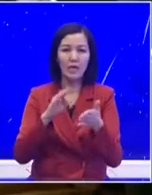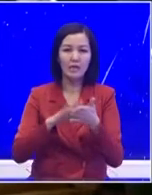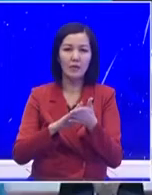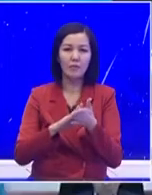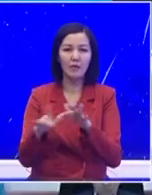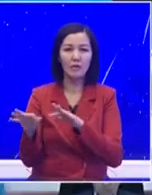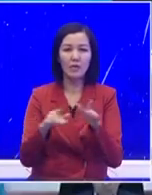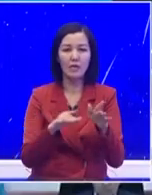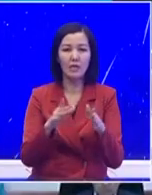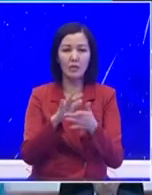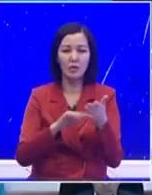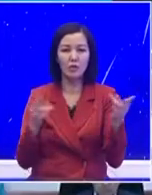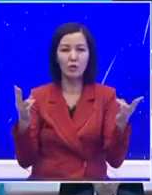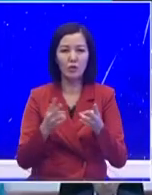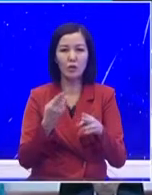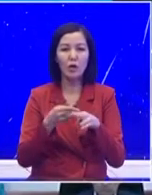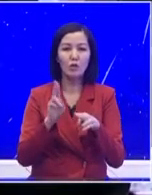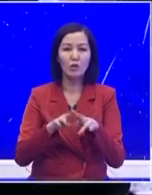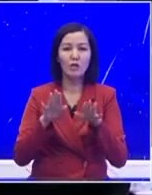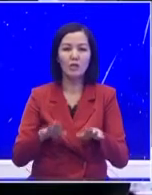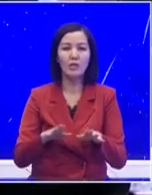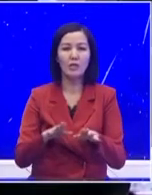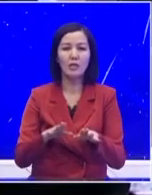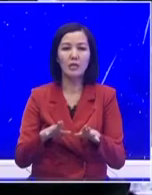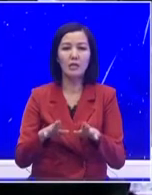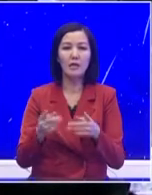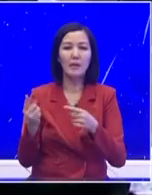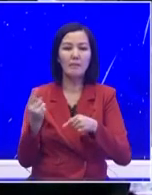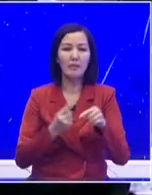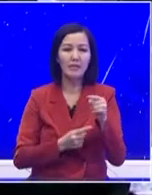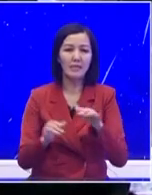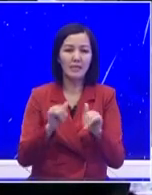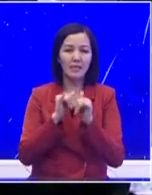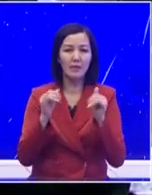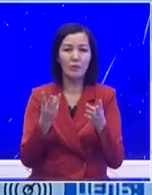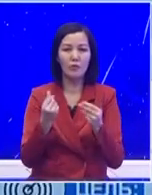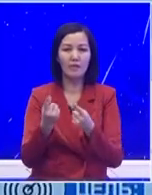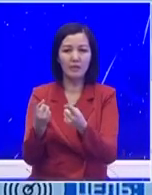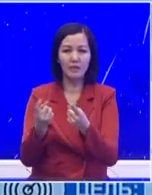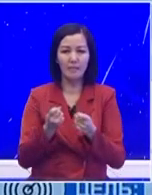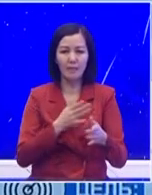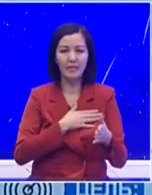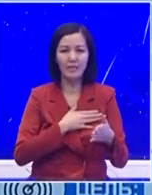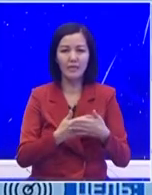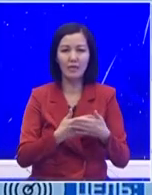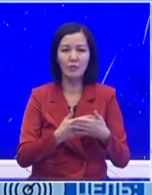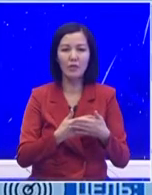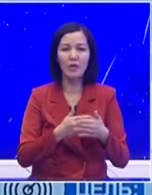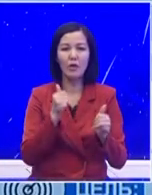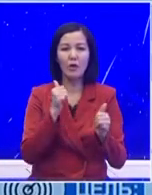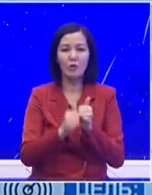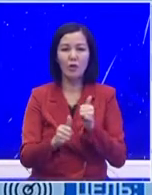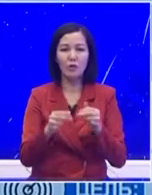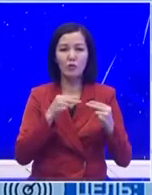алу шараларын әлі де жалғастыру қажет. Сондай-ақ, жергілікті жерлерде бизнесті дамыту, инвесторларды белсенді тартуды